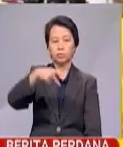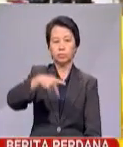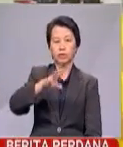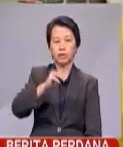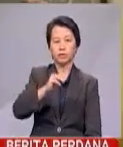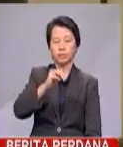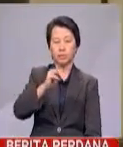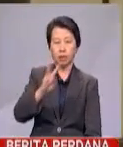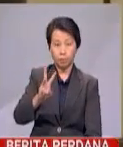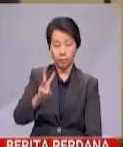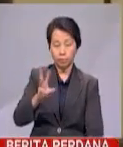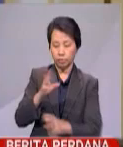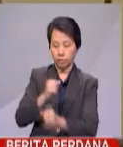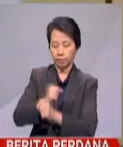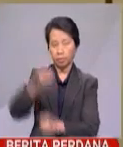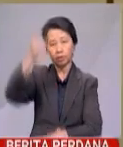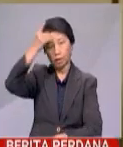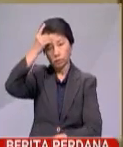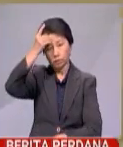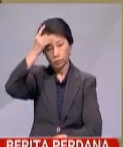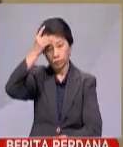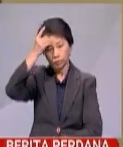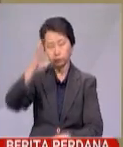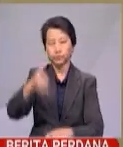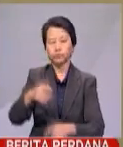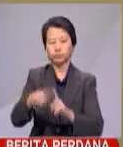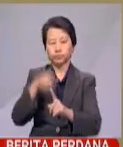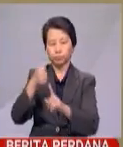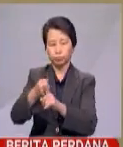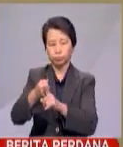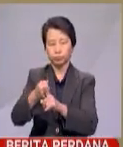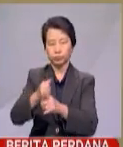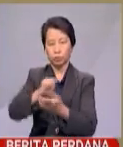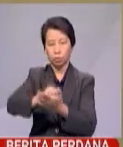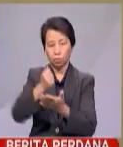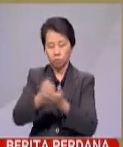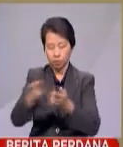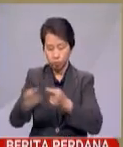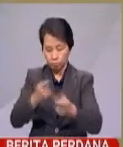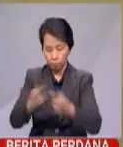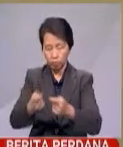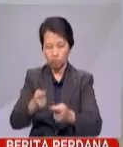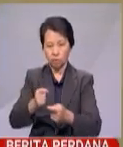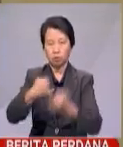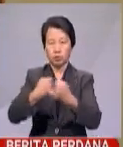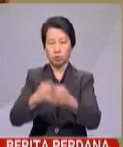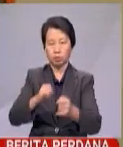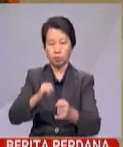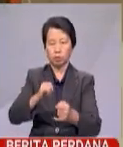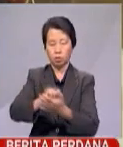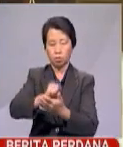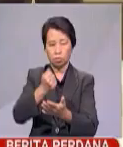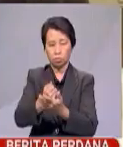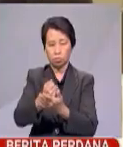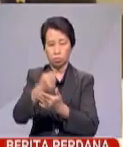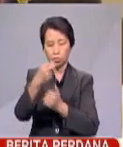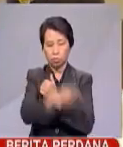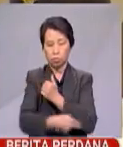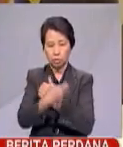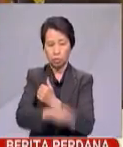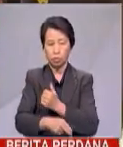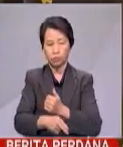PMW yang membawa gelaran Datuk. Antaranya Pengarah Sektor Audit Tabik Urus Jabatan Audit Negara Nur Salwani